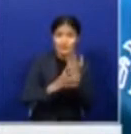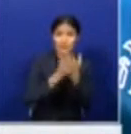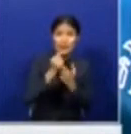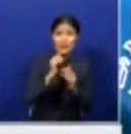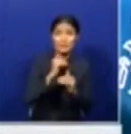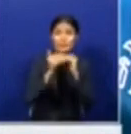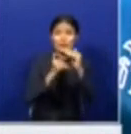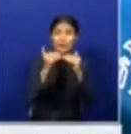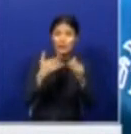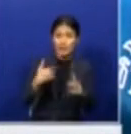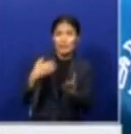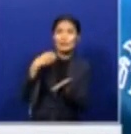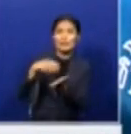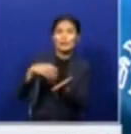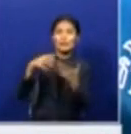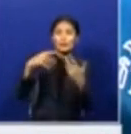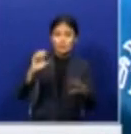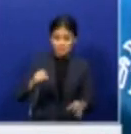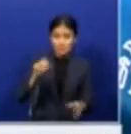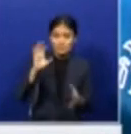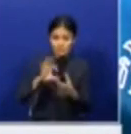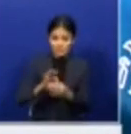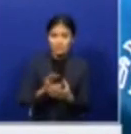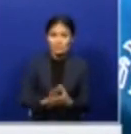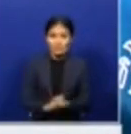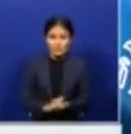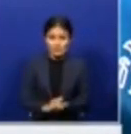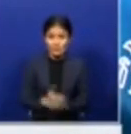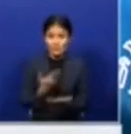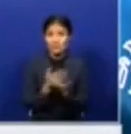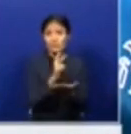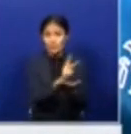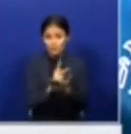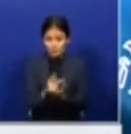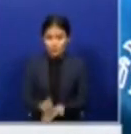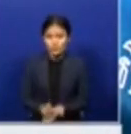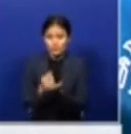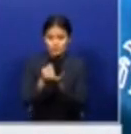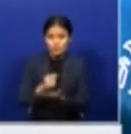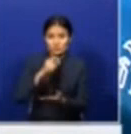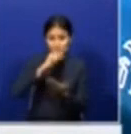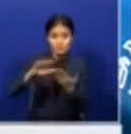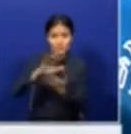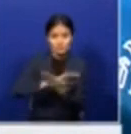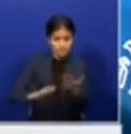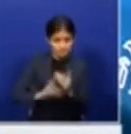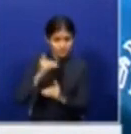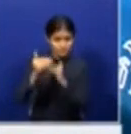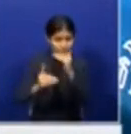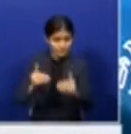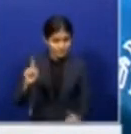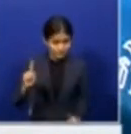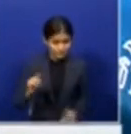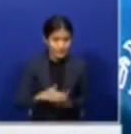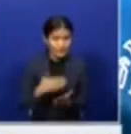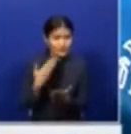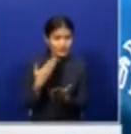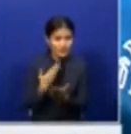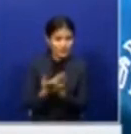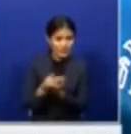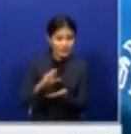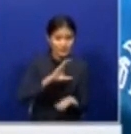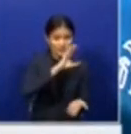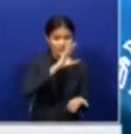ยเสริมสร้างศักยภาพของประเทศไทยนะครับต่อไปในอนาคตผมก็อยากใช้เงินเหล่านี้นะครับได้ลงม